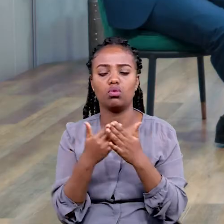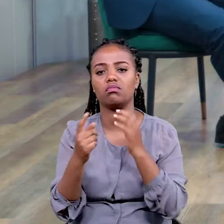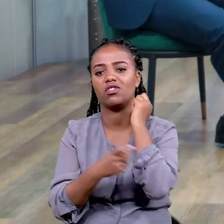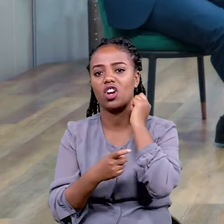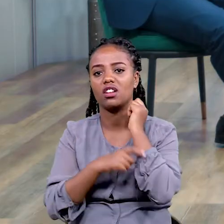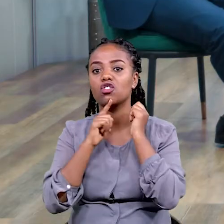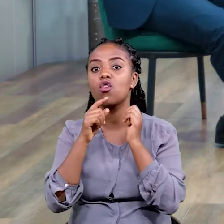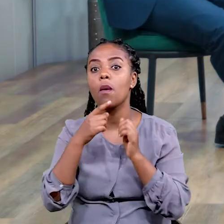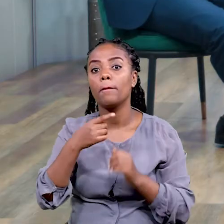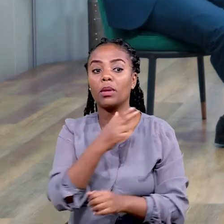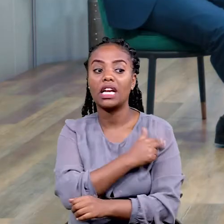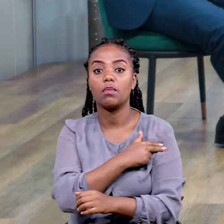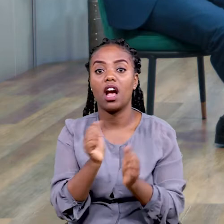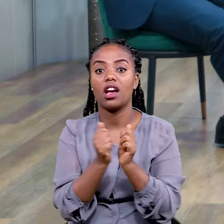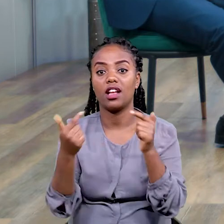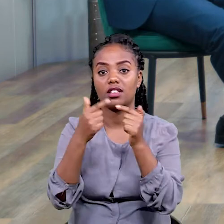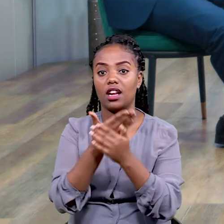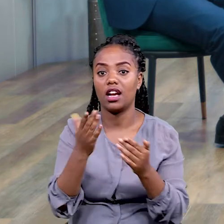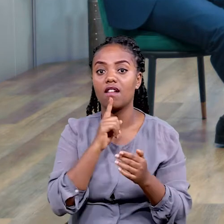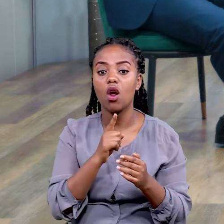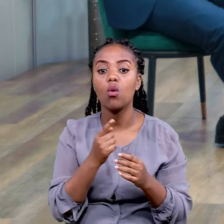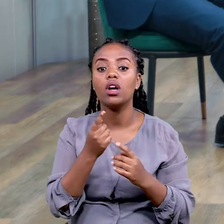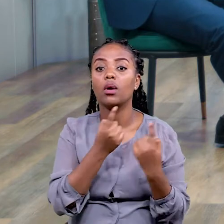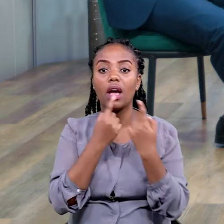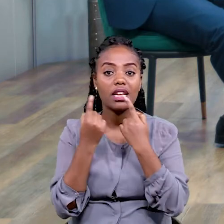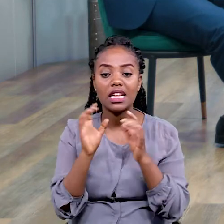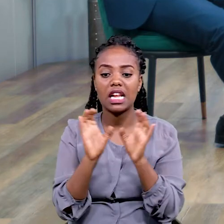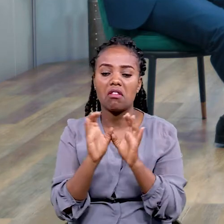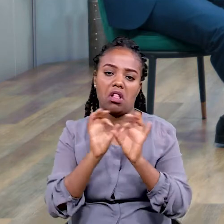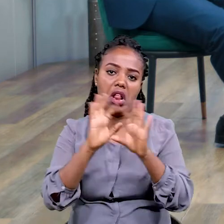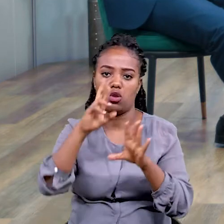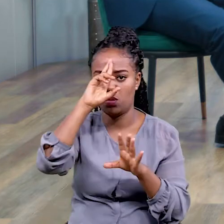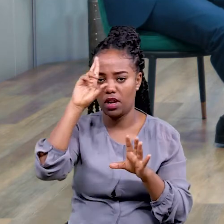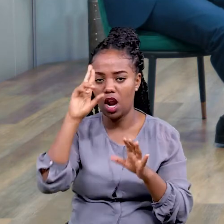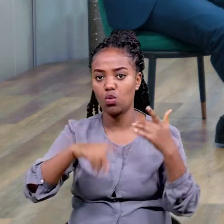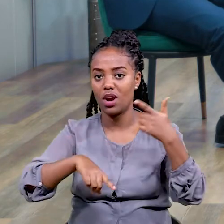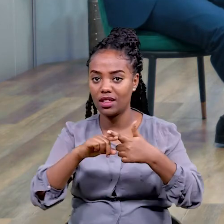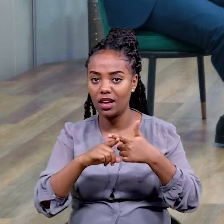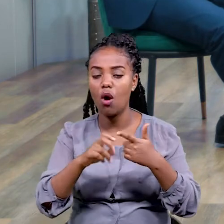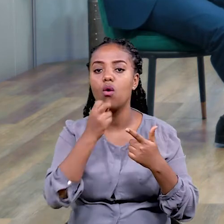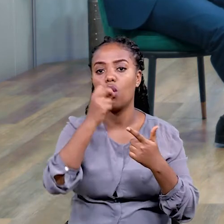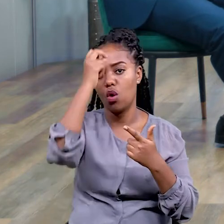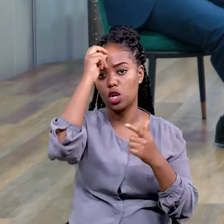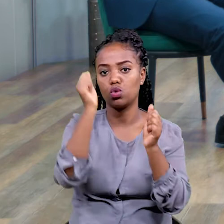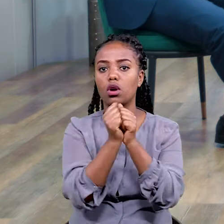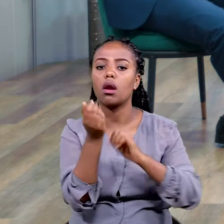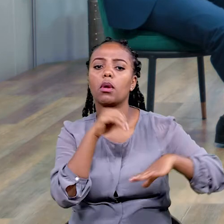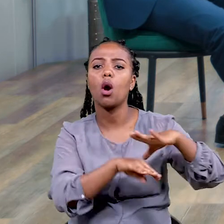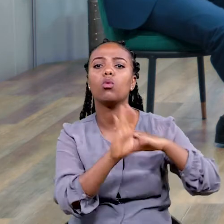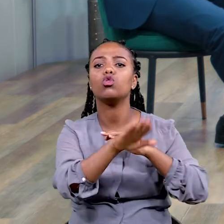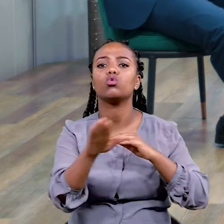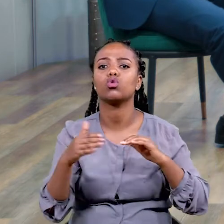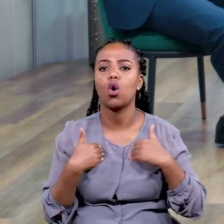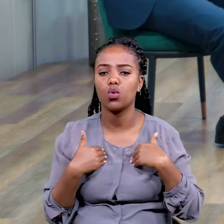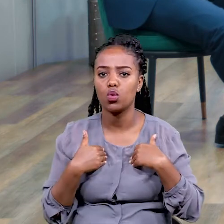ህክምና ጋር የተያዘ ነገር ነው፣ ከበርት ሰርቲፊኬት ጋር የተያዘ ነው። ሁለተኛው ከወላጆች ጋር የሚገቡ ልጆች አሉ። ከወላጆች ጋር